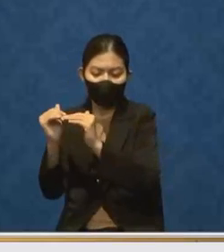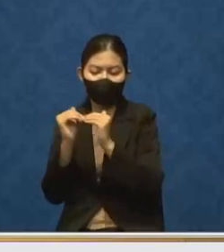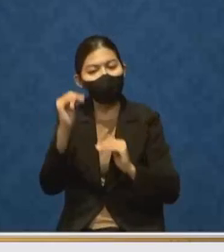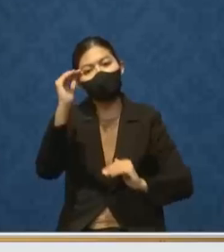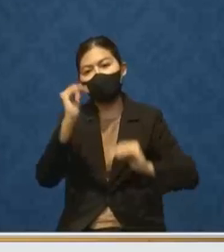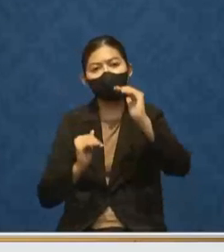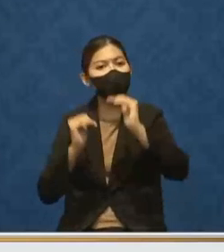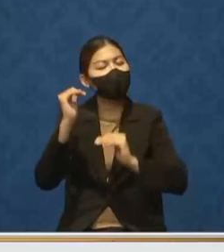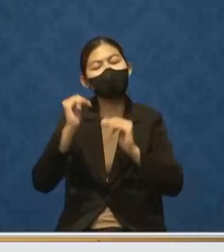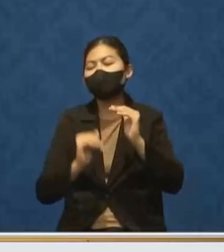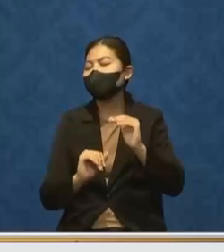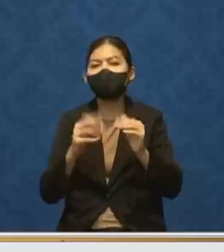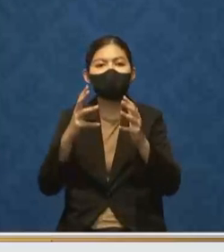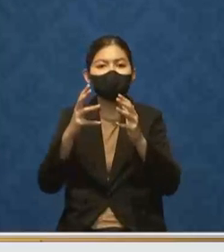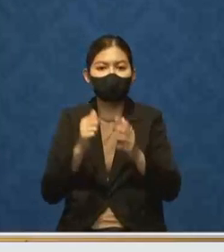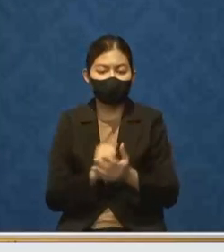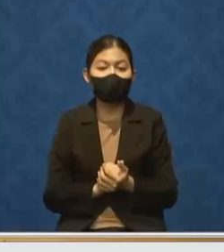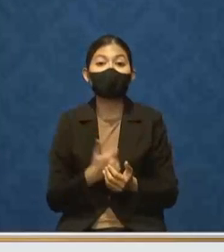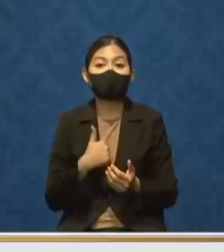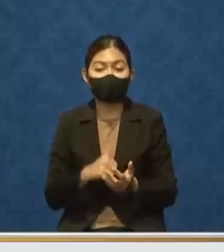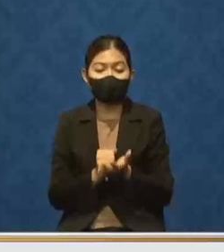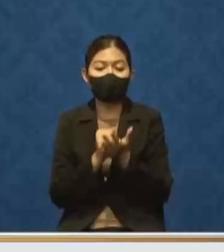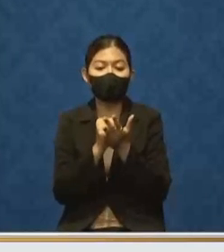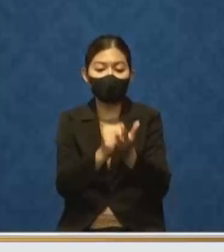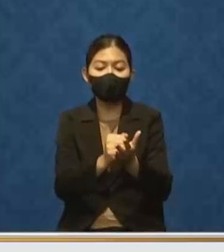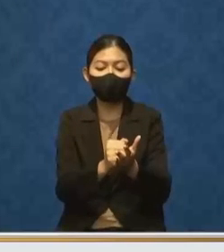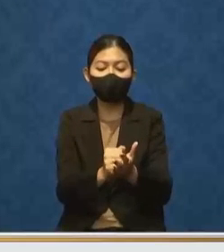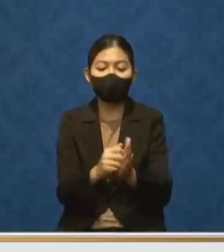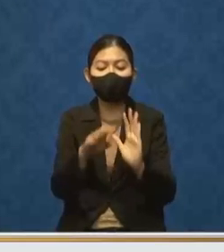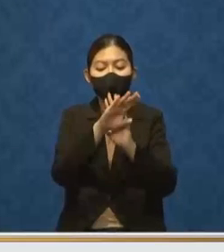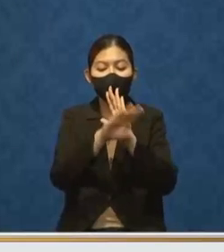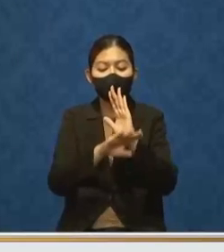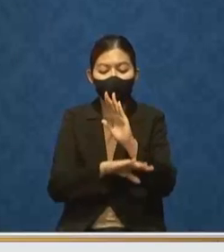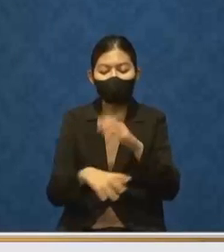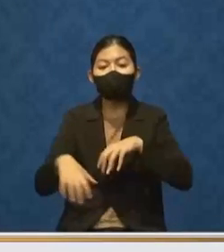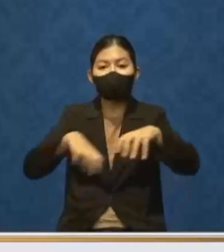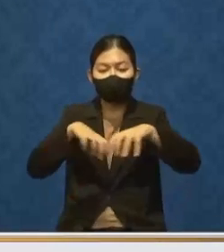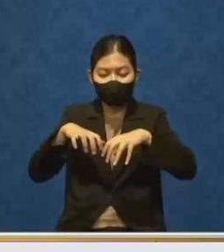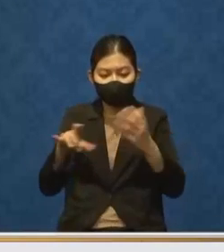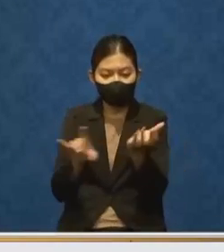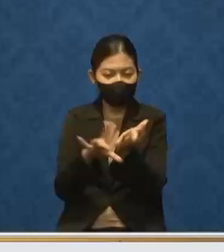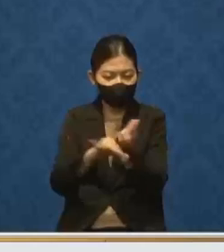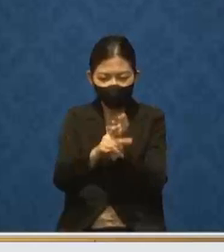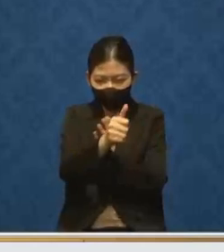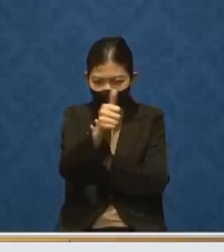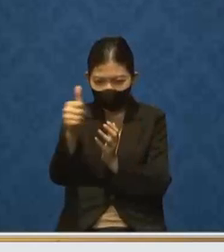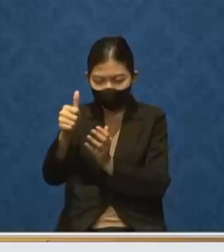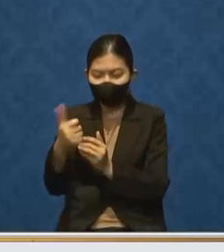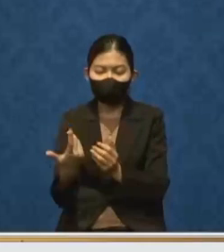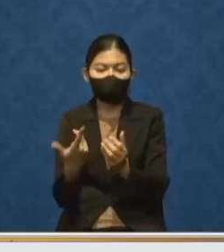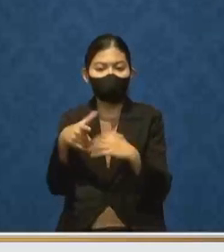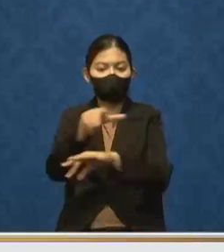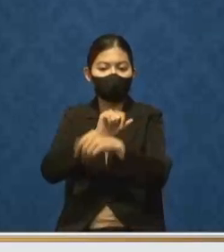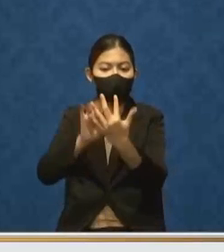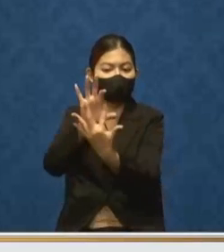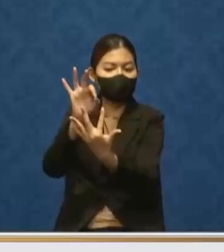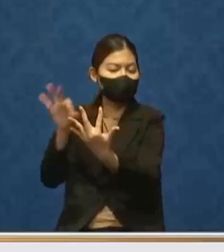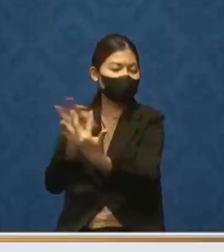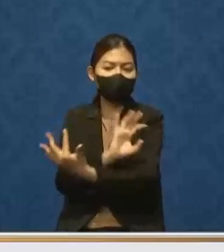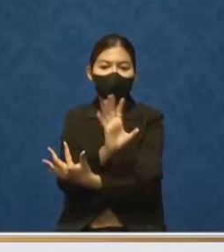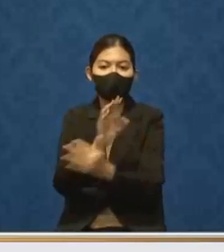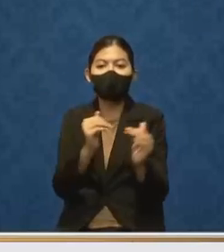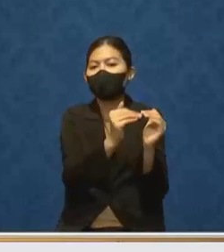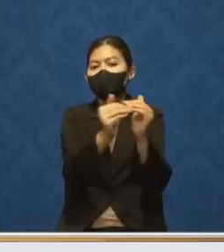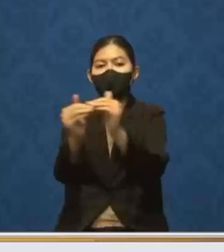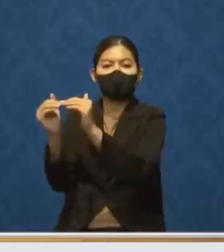ำและเอื้อต่อการพัฒนากระบวนการยุติธรรมให้มีการบริหารที่มีประสิทธิภาพเป็นธรรมไม่เลือกปฏิบัติและอำนวยความยุติธรรม